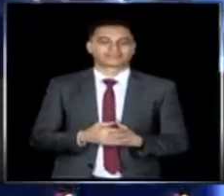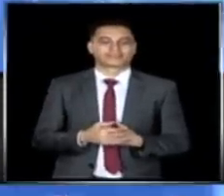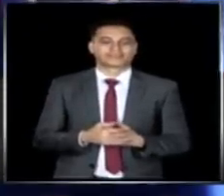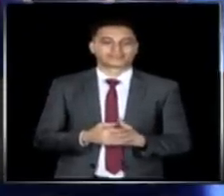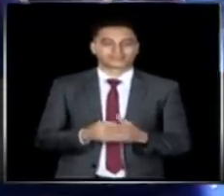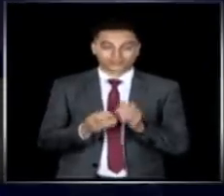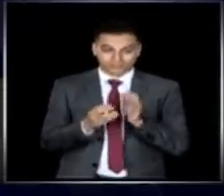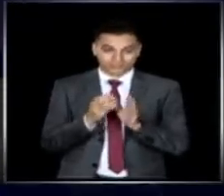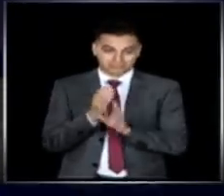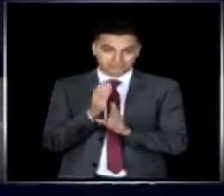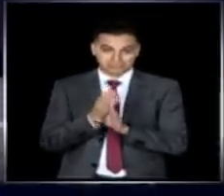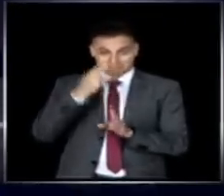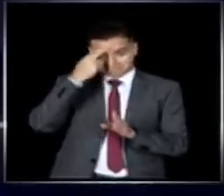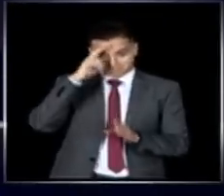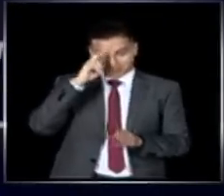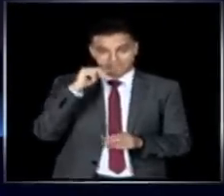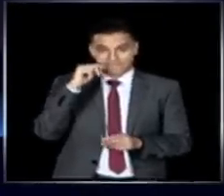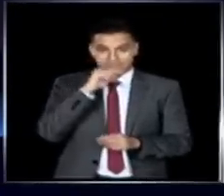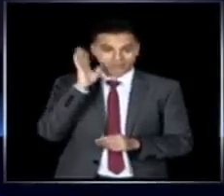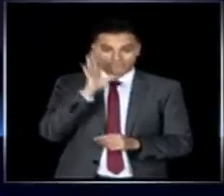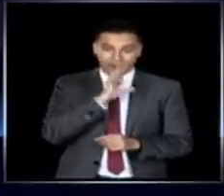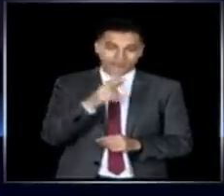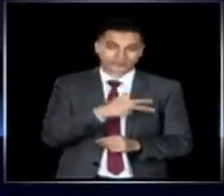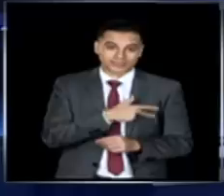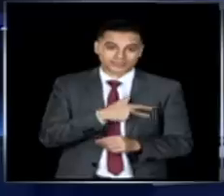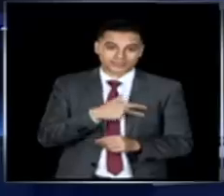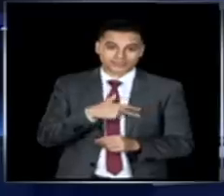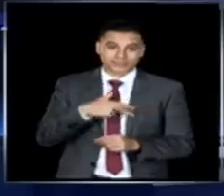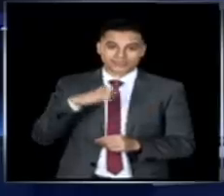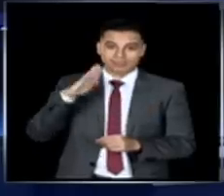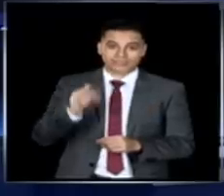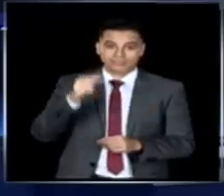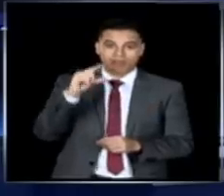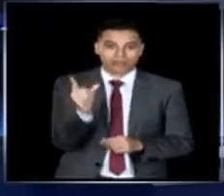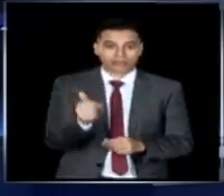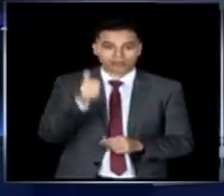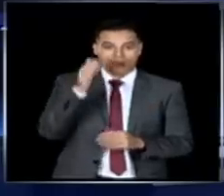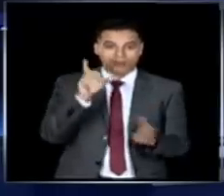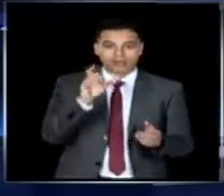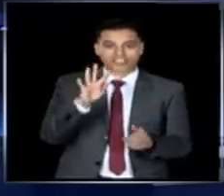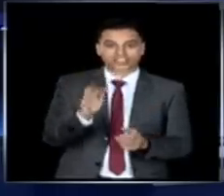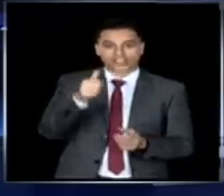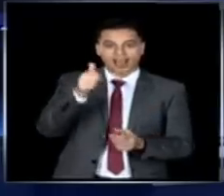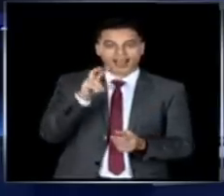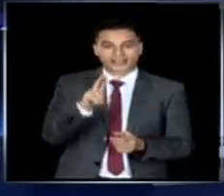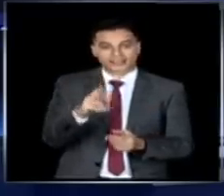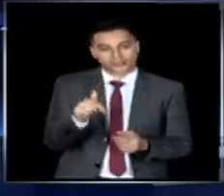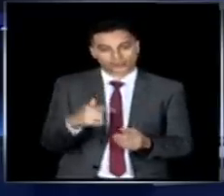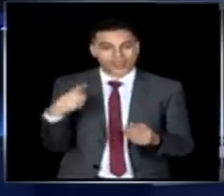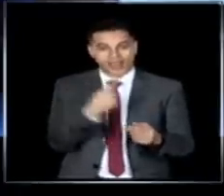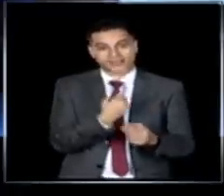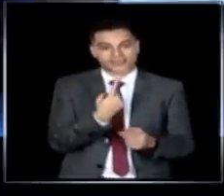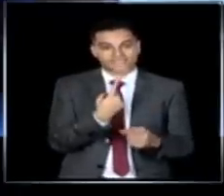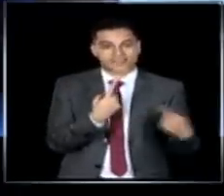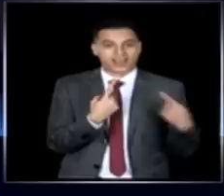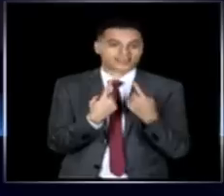من إخراج المخرجة المتألقة ساندرا نشأت. هدف